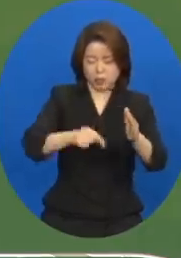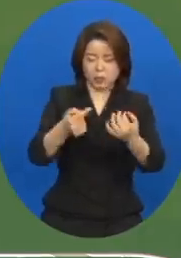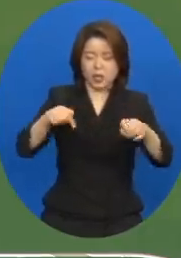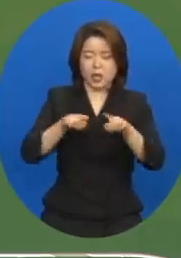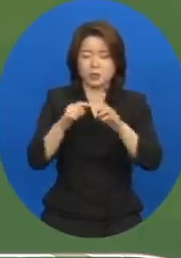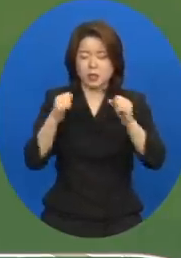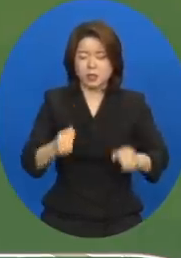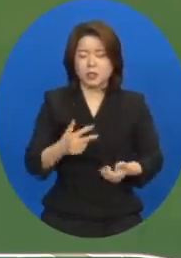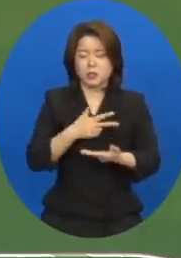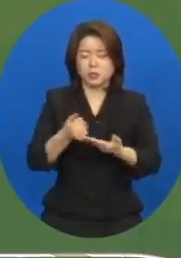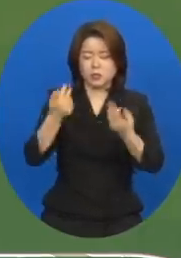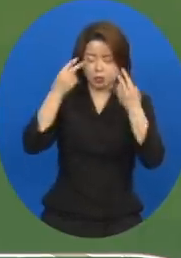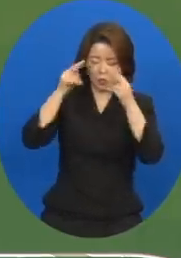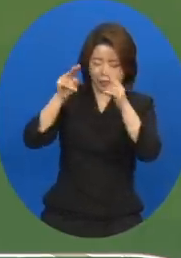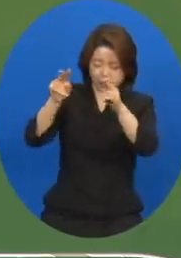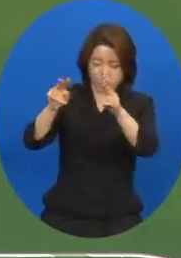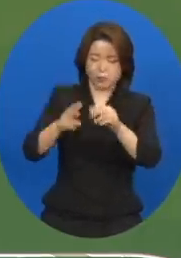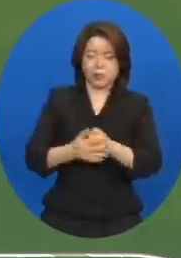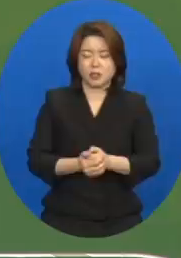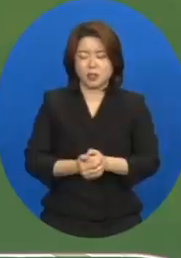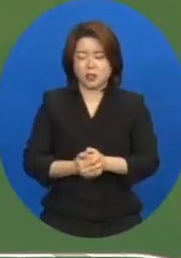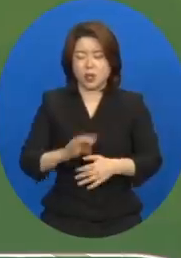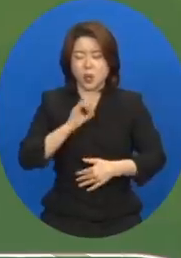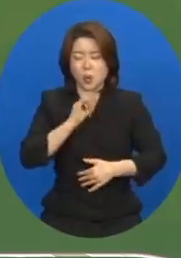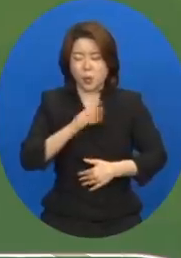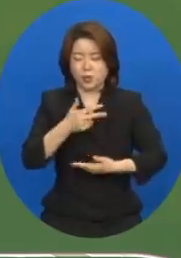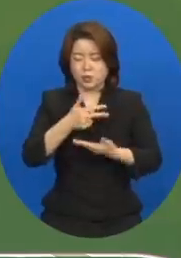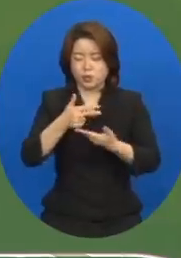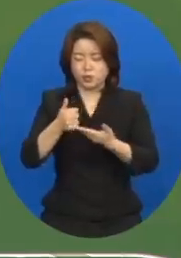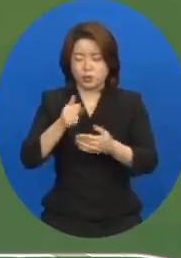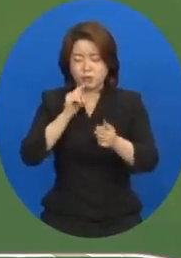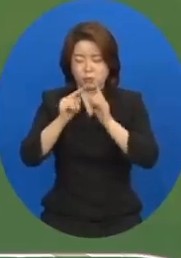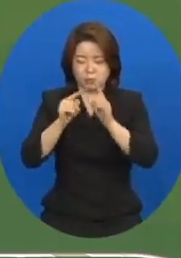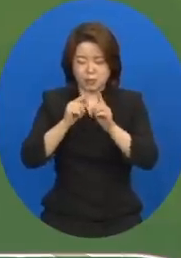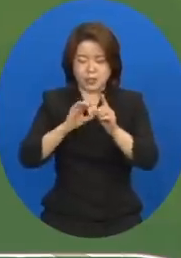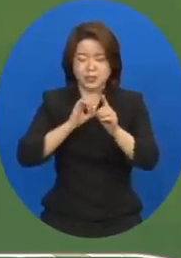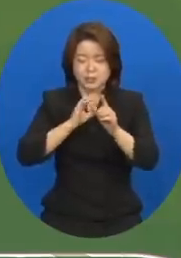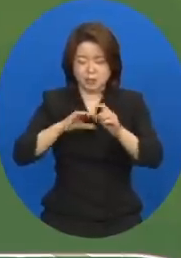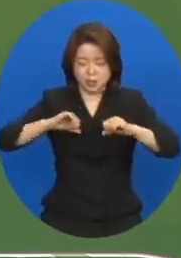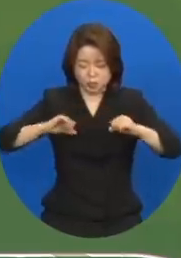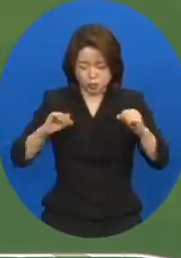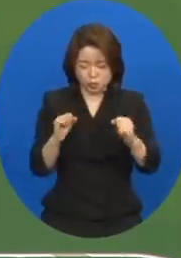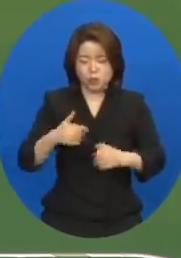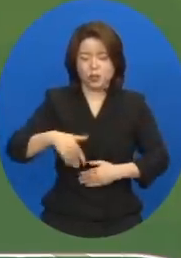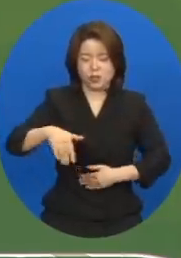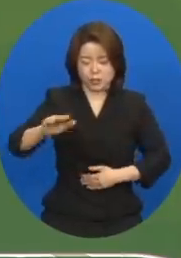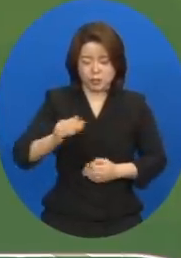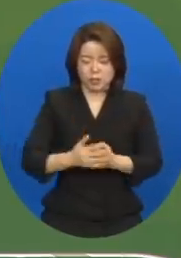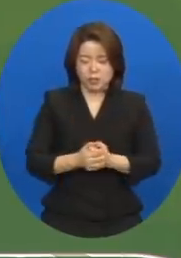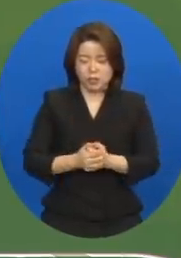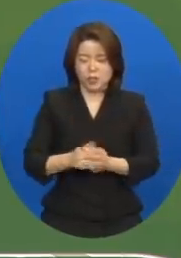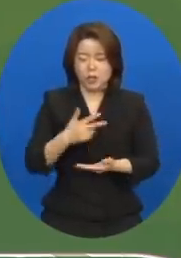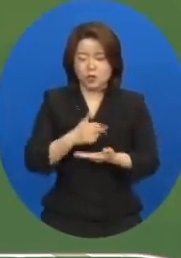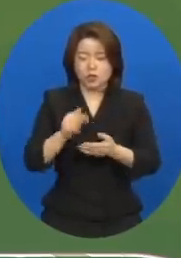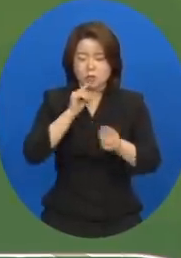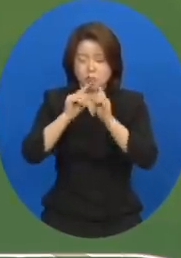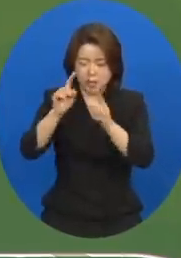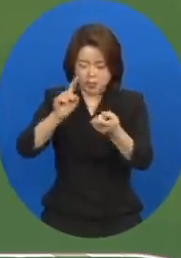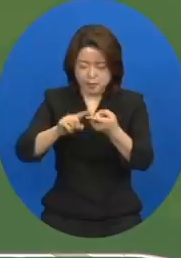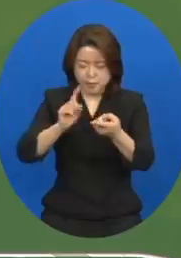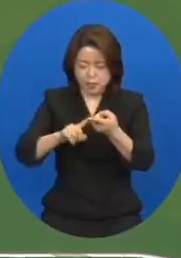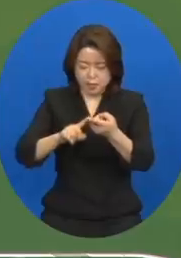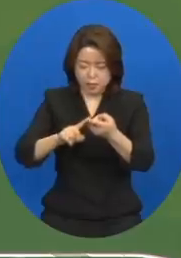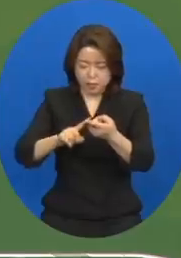주님을 바라봅니다. 오직 주의 말씀에만 순종해서 가겠습니다. 주님의 말씀대로만